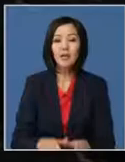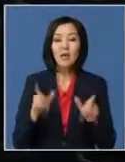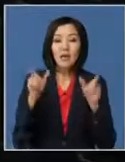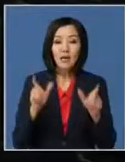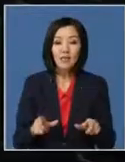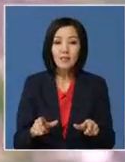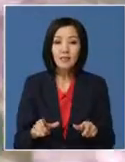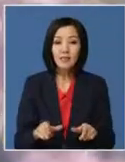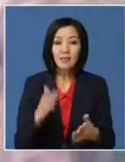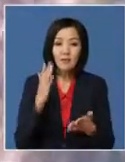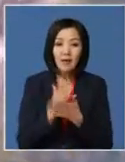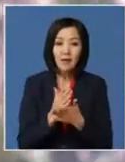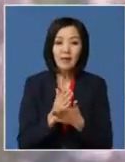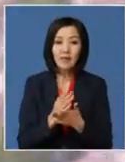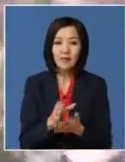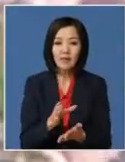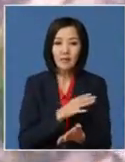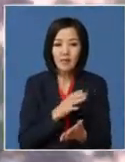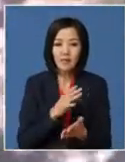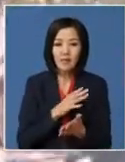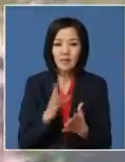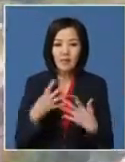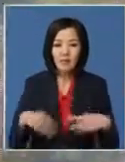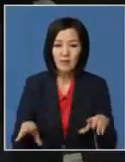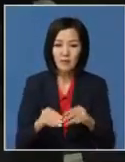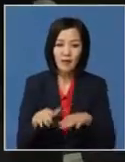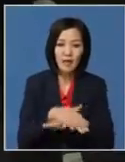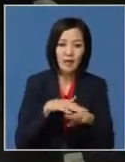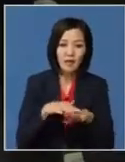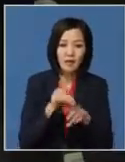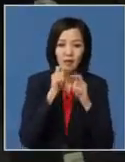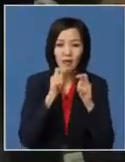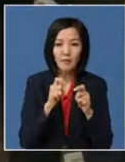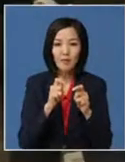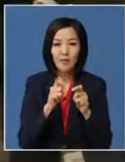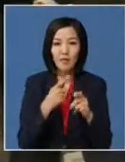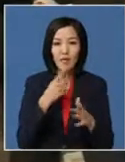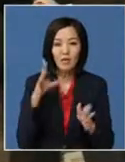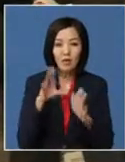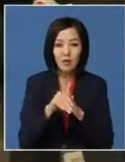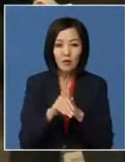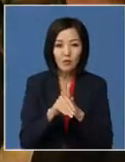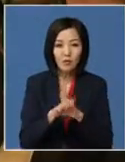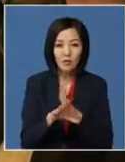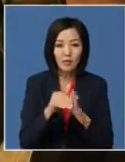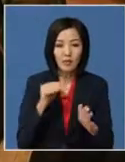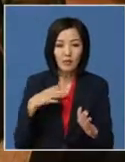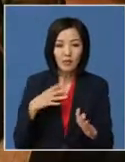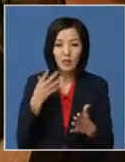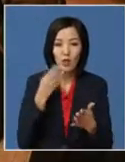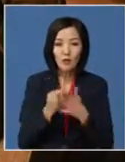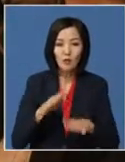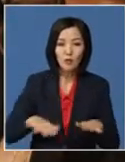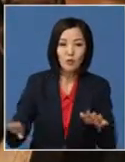да байда ететін ел жұрты. Сондықтан көпшілік алдында марапатталғандарды да халық дауыс беру арқылы таңдаған. Өз кезегінде өңірінің